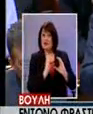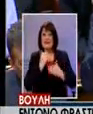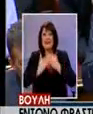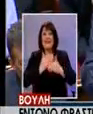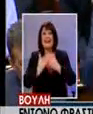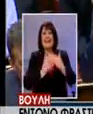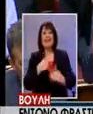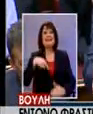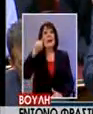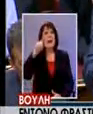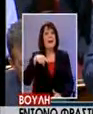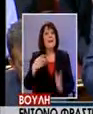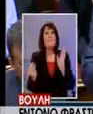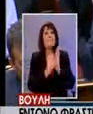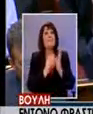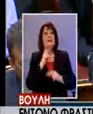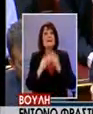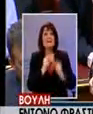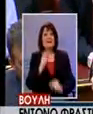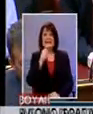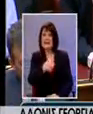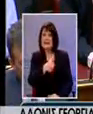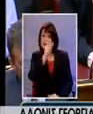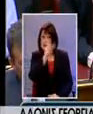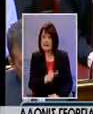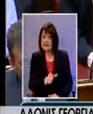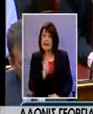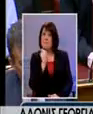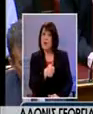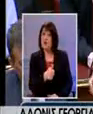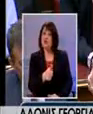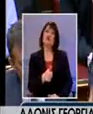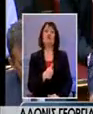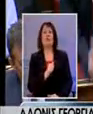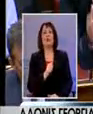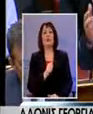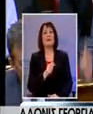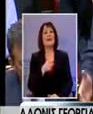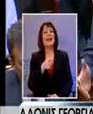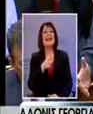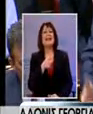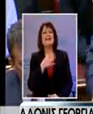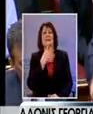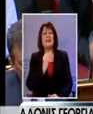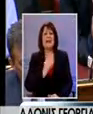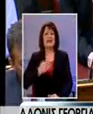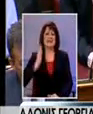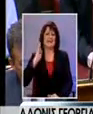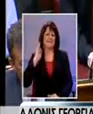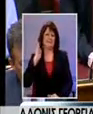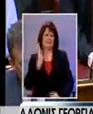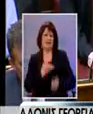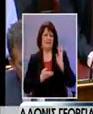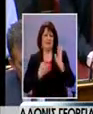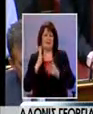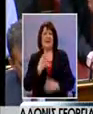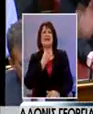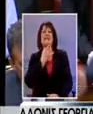Κωνσταντοπούλου ότι λειτουργεί ως τύραννος. Εσείς, όχι ως πρόεδρος της Βουλής, αλλά ως τύραννος. Έρχεστε μόνοι